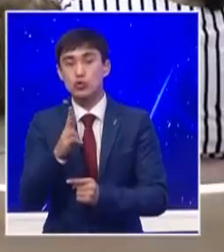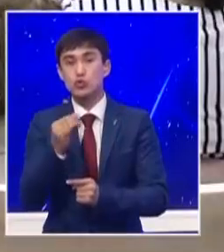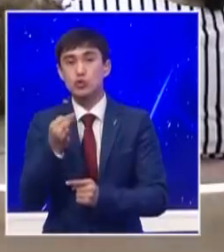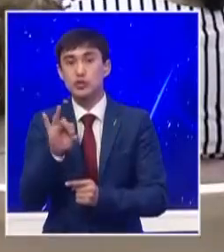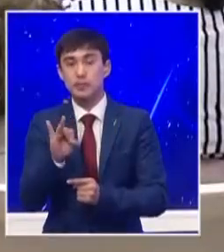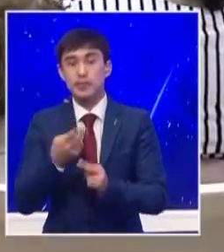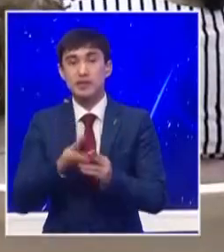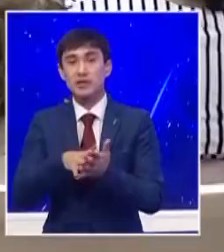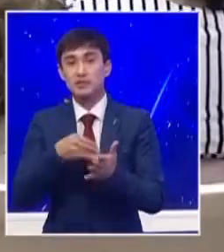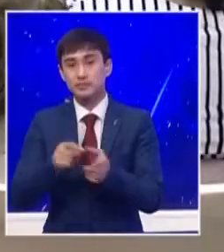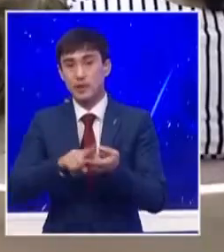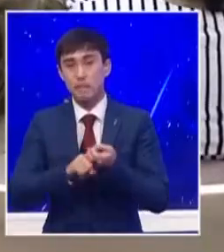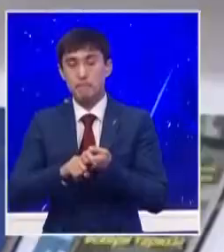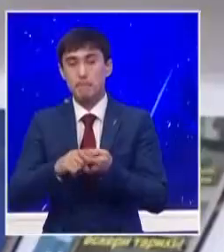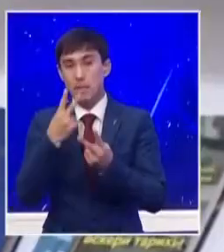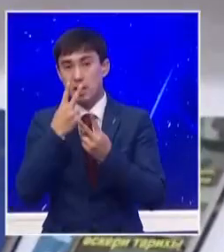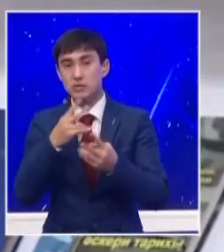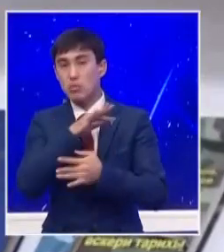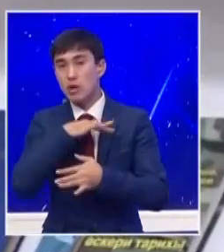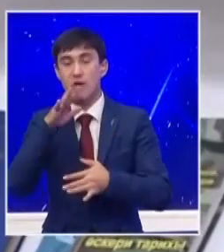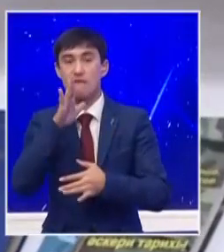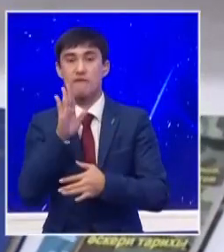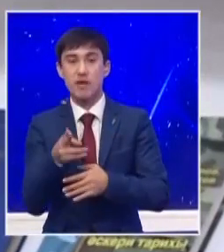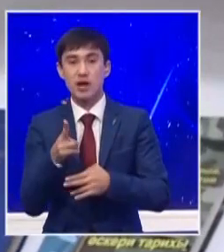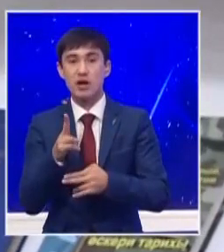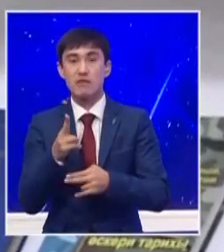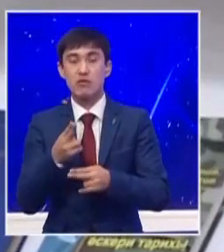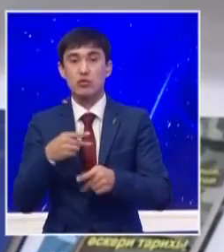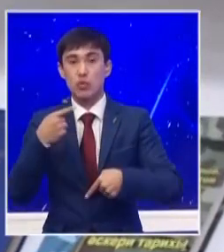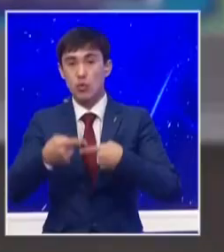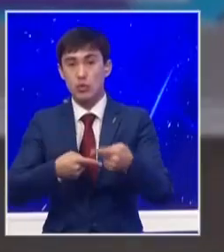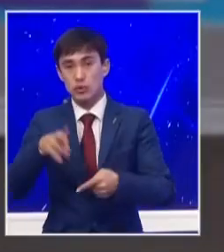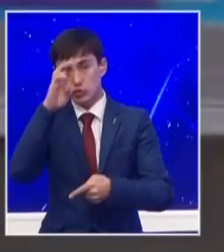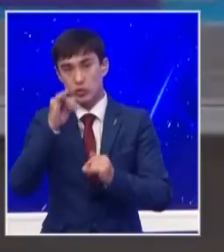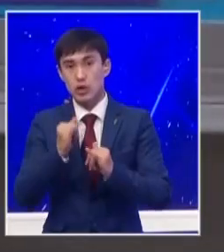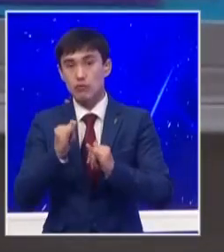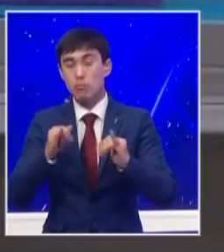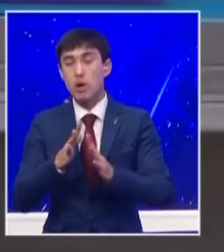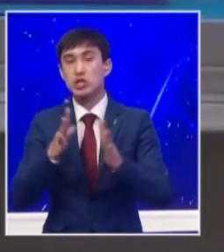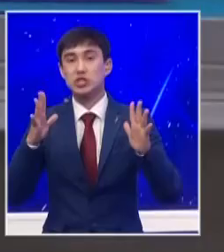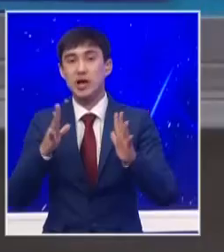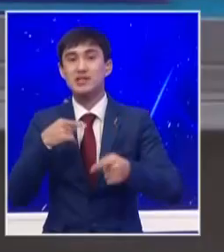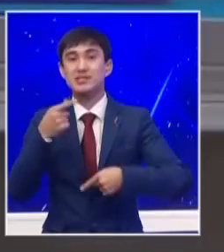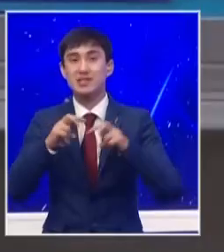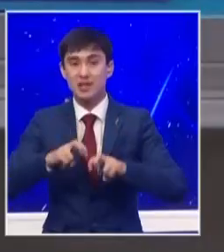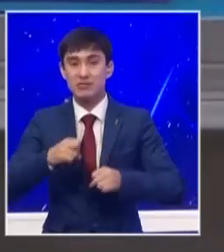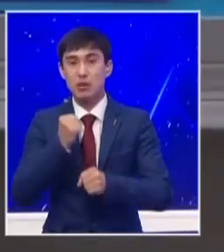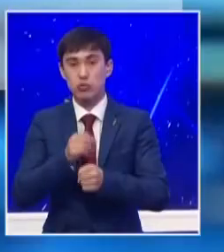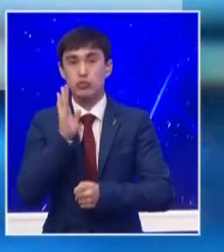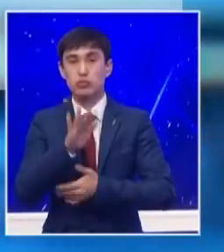такой знаковой датой показывающей многовековые корни нашей государственности будет развёрнутая исследовательская